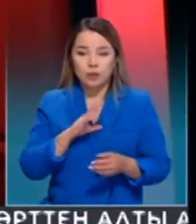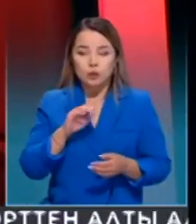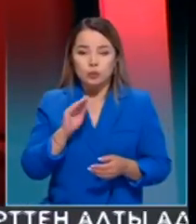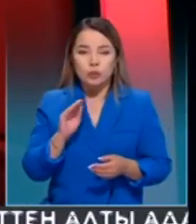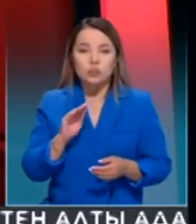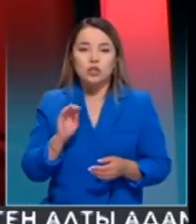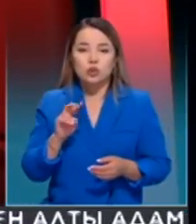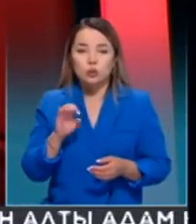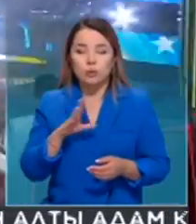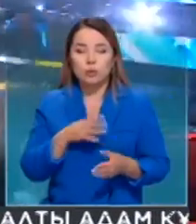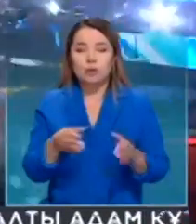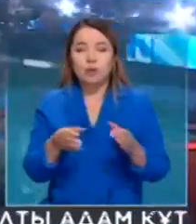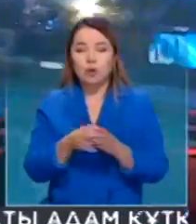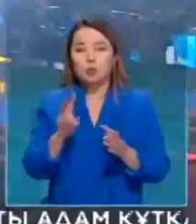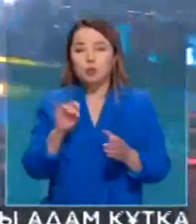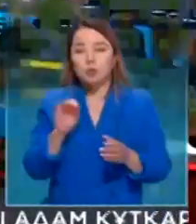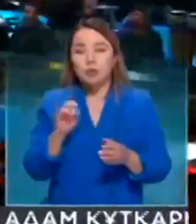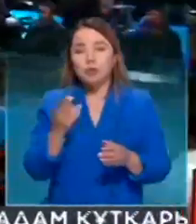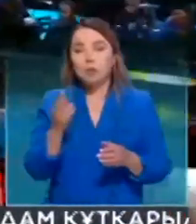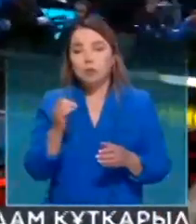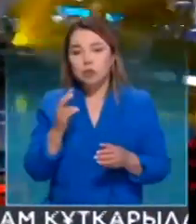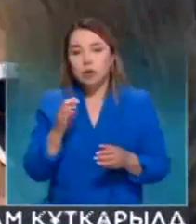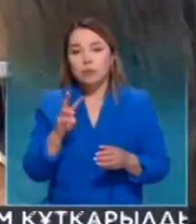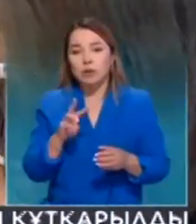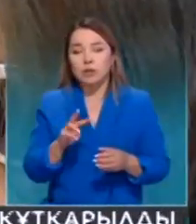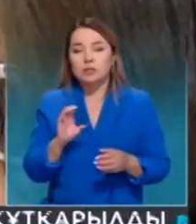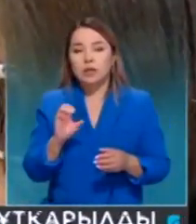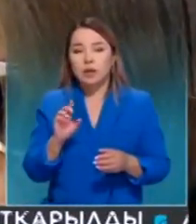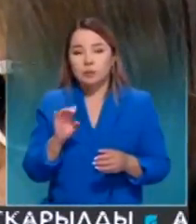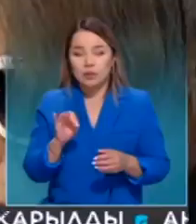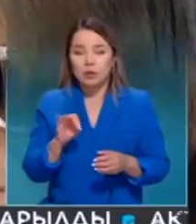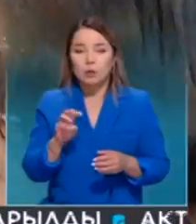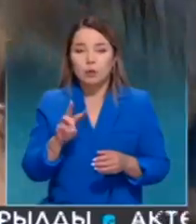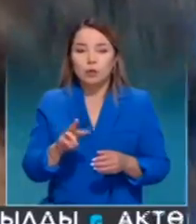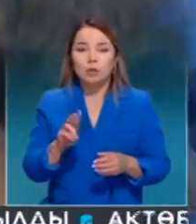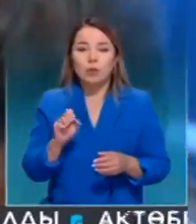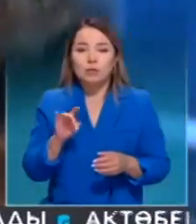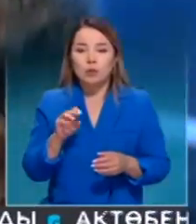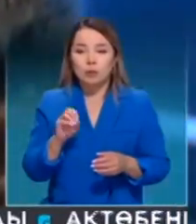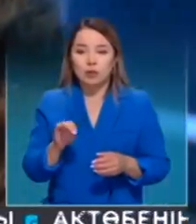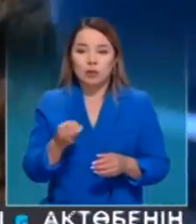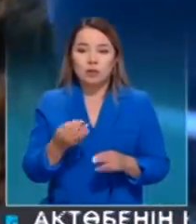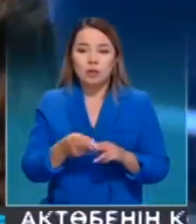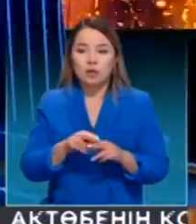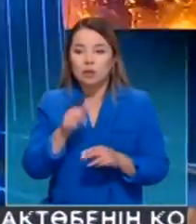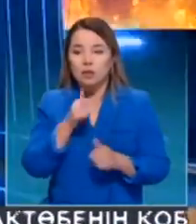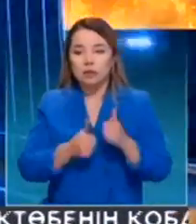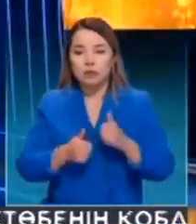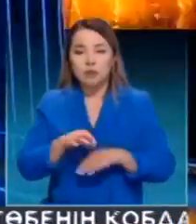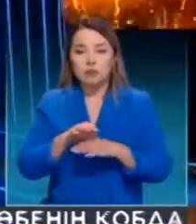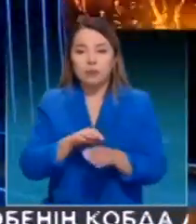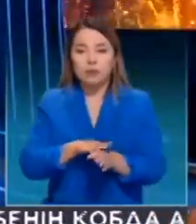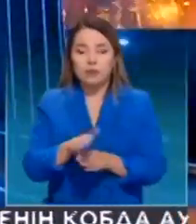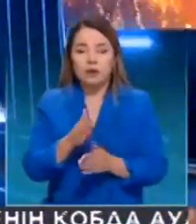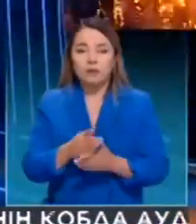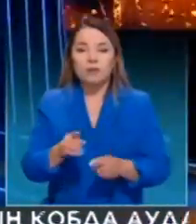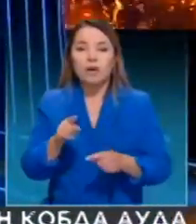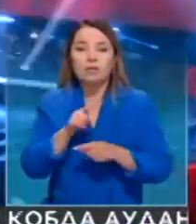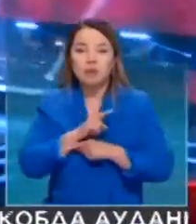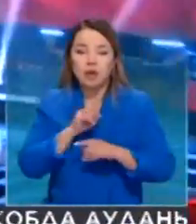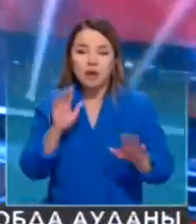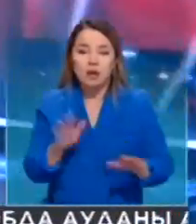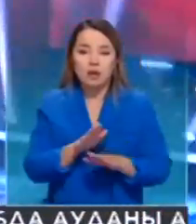Жұбаныш Шексенұлының тобынан Нұршат Құсанова мен Мархаба Сәбидің тобынан Мөлдір Базарбай ақтық сында бақ сынады. Финалистер жеке ән